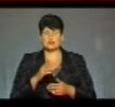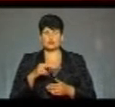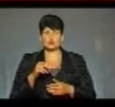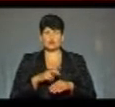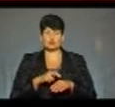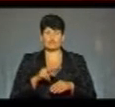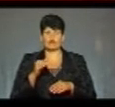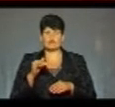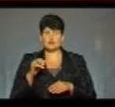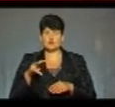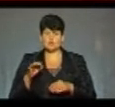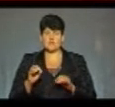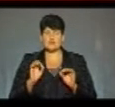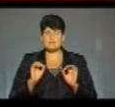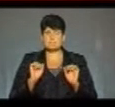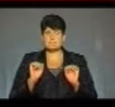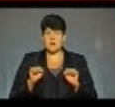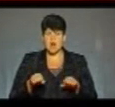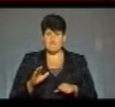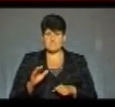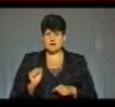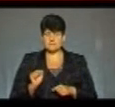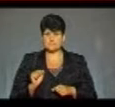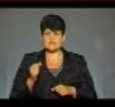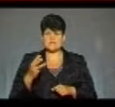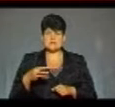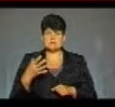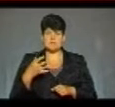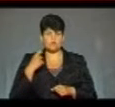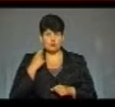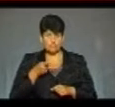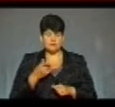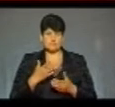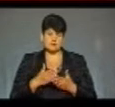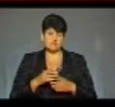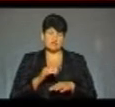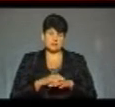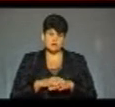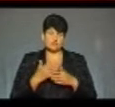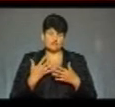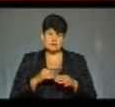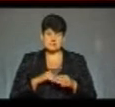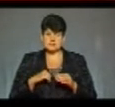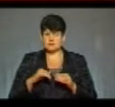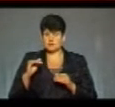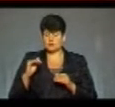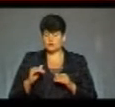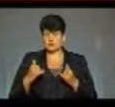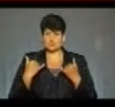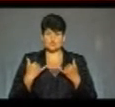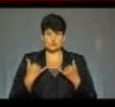філософії в сфері права. Ось 35-річний, тобто він фактично став вже наймолодшим на